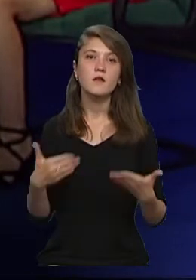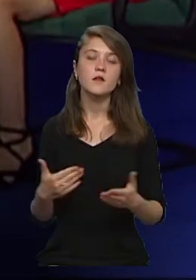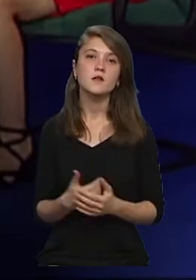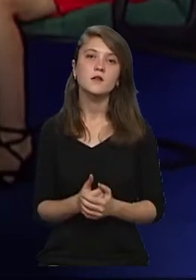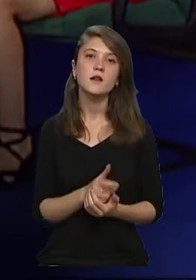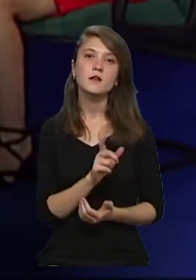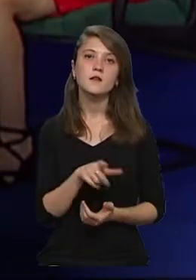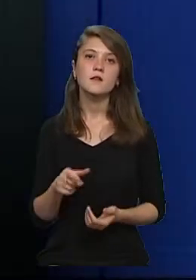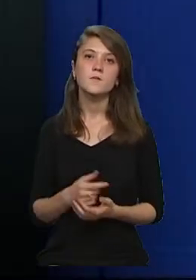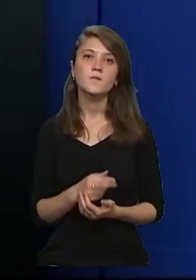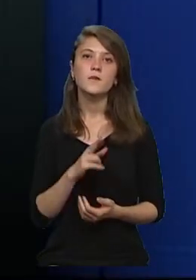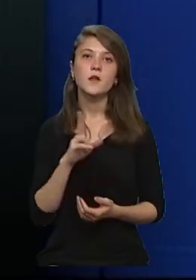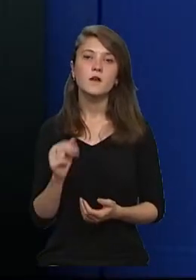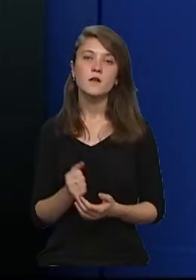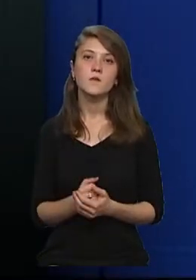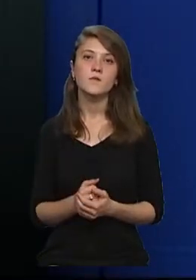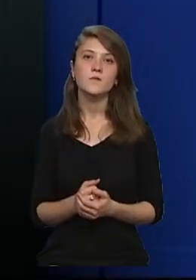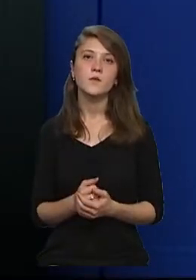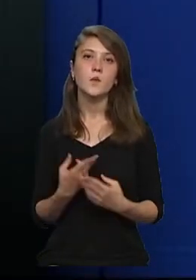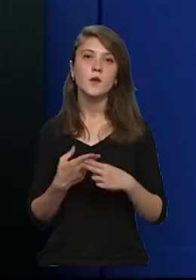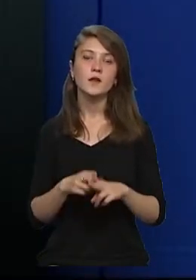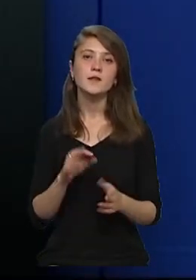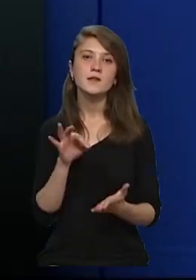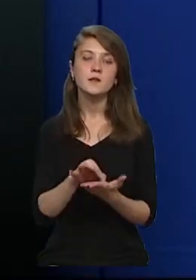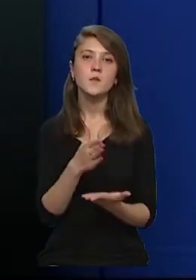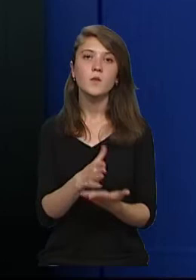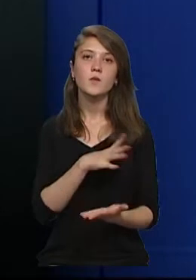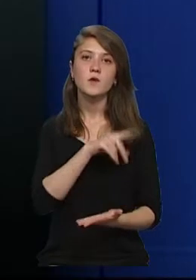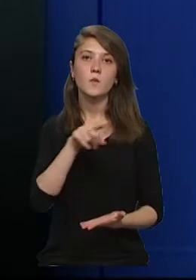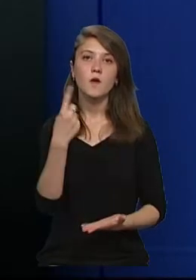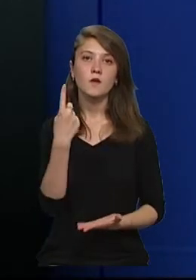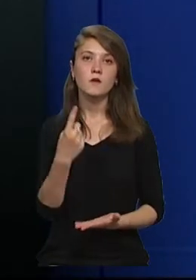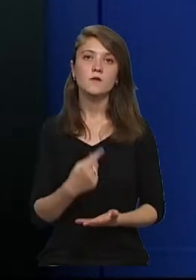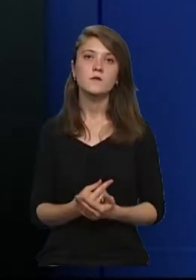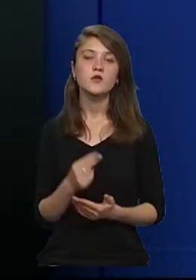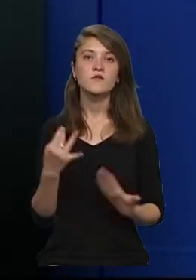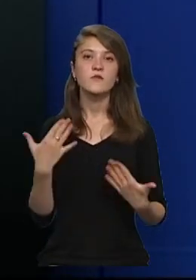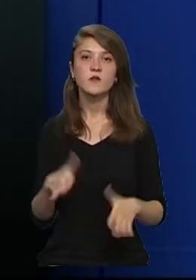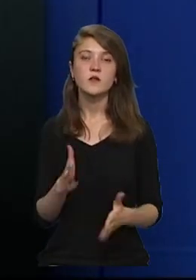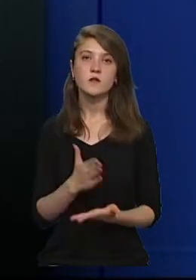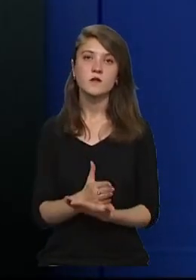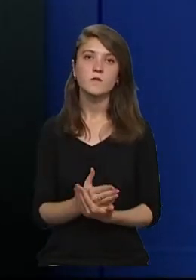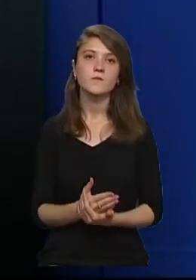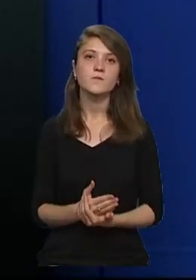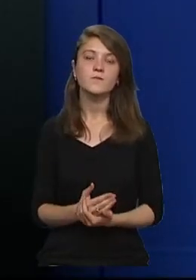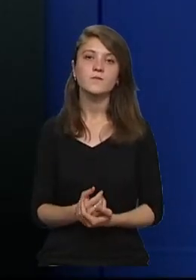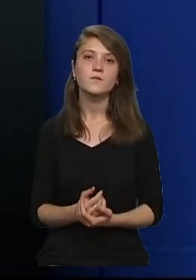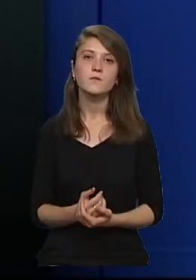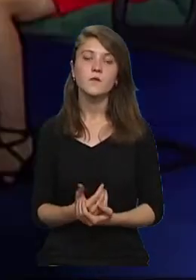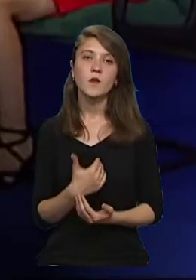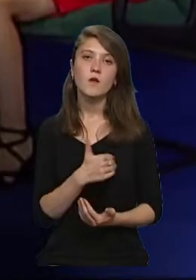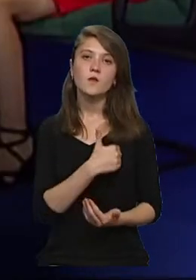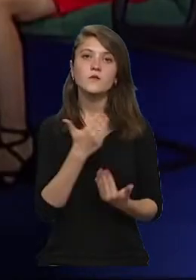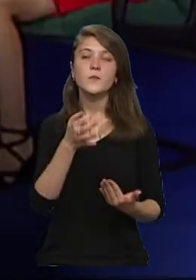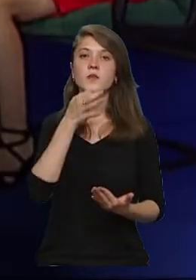хоче сьогодні бачити. Яка операційна ціль номер один має бути забезпечена для населення сьогодні? Чи вже забезпечена через реалізацію проєкту? Ну, я вам